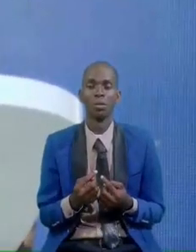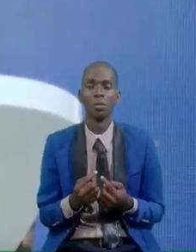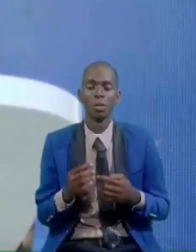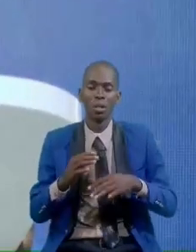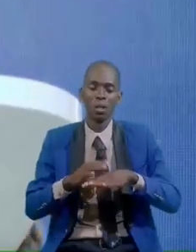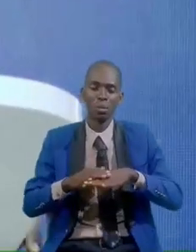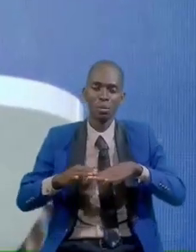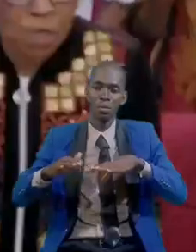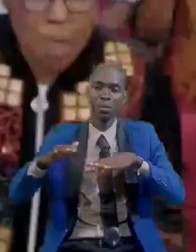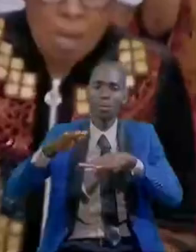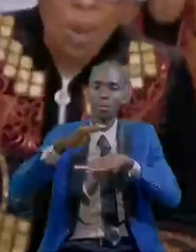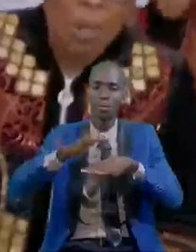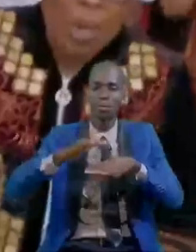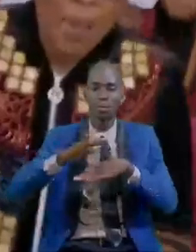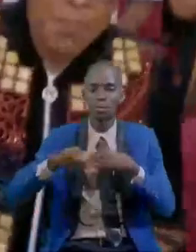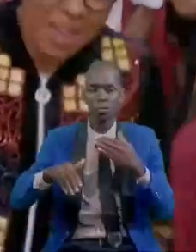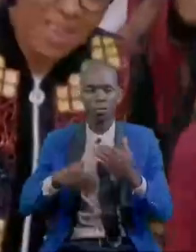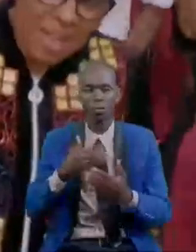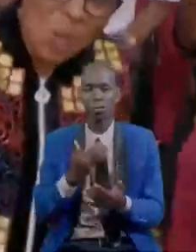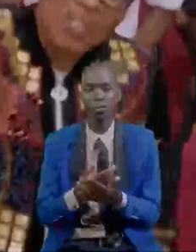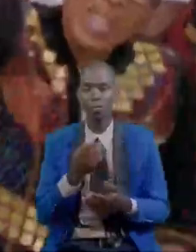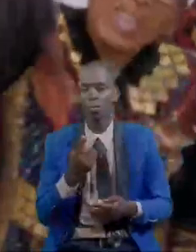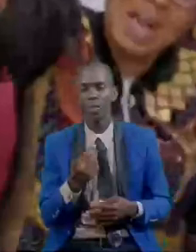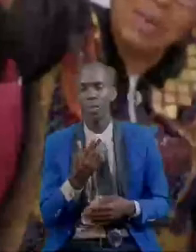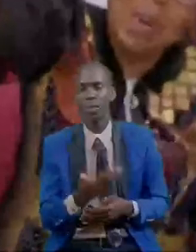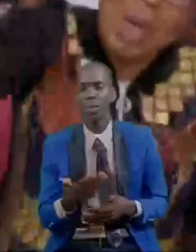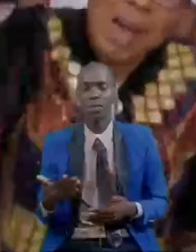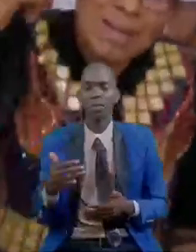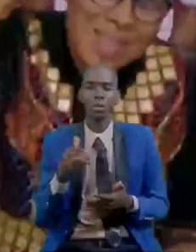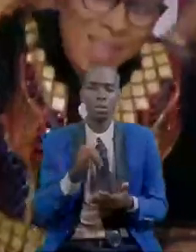Viens au-dessus de toutes ces choses